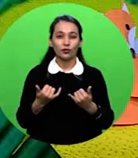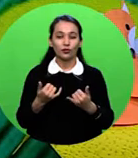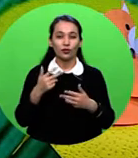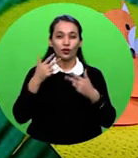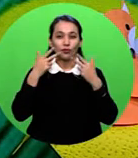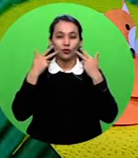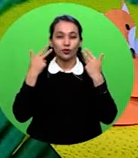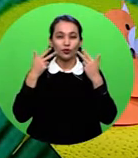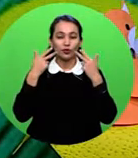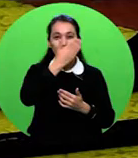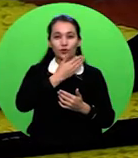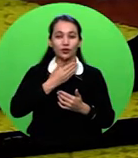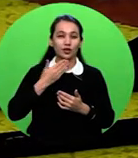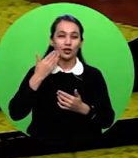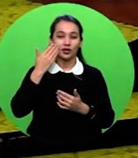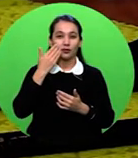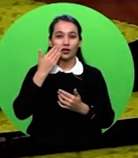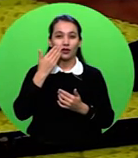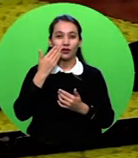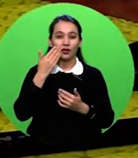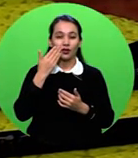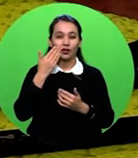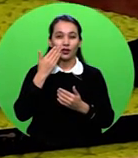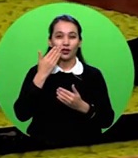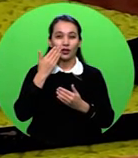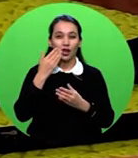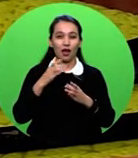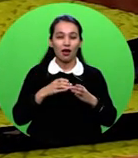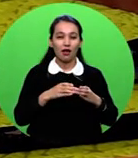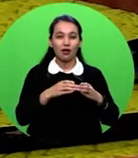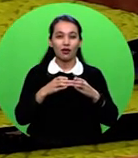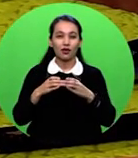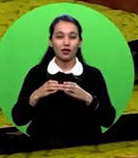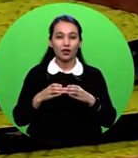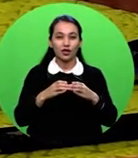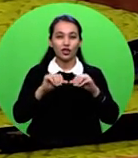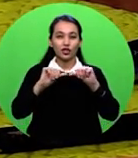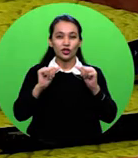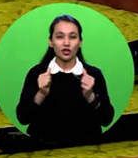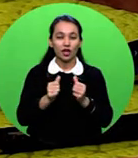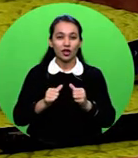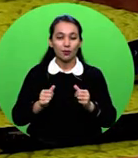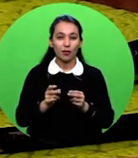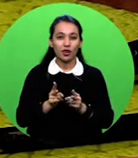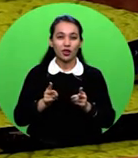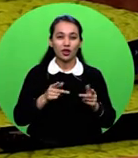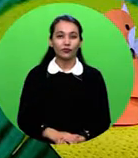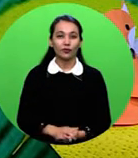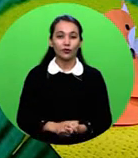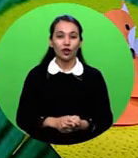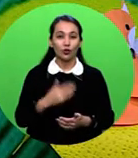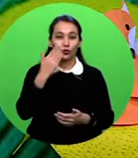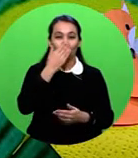endi mushukchamizning yuz qismidagi aylana shaklni chiqarib